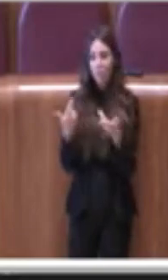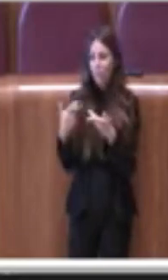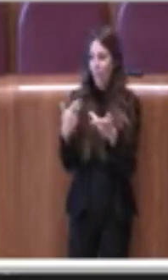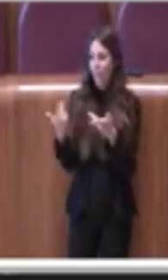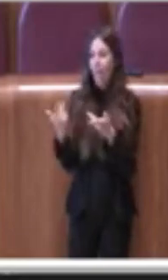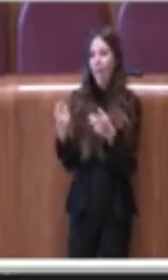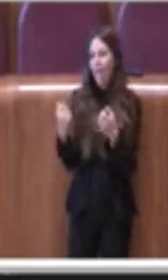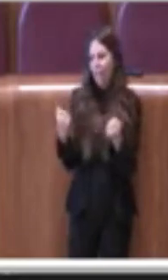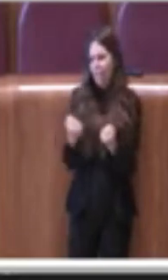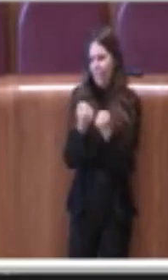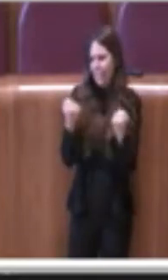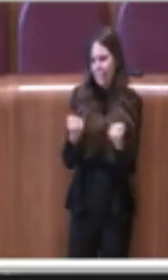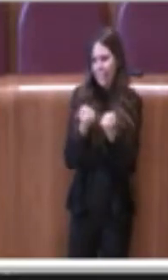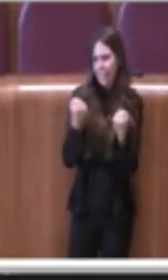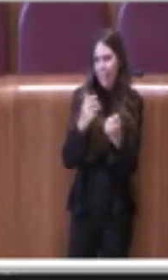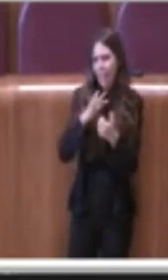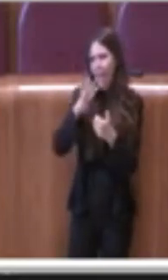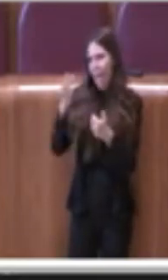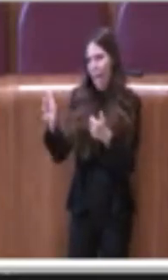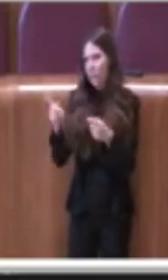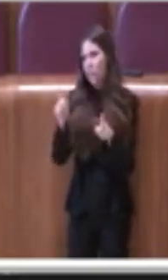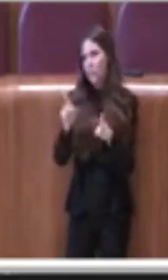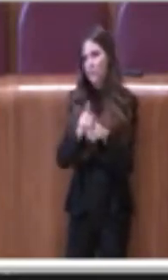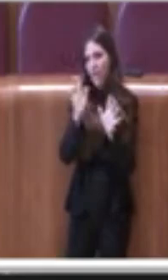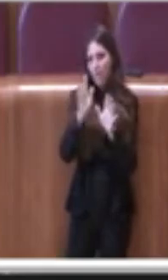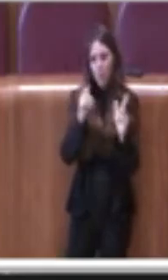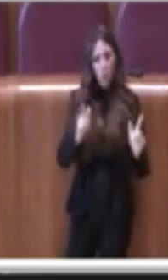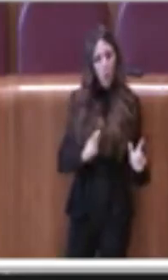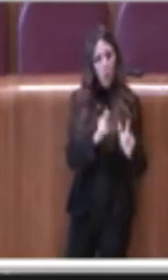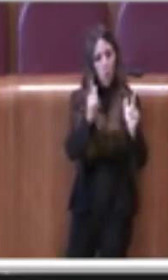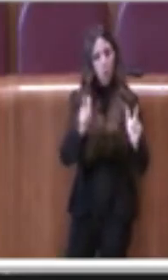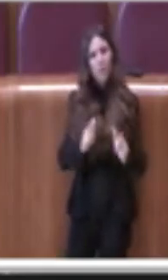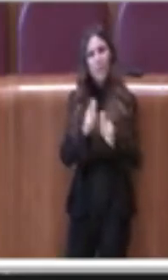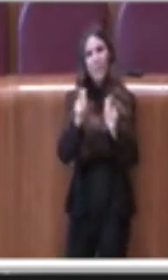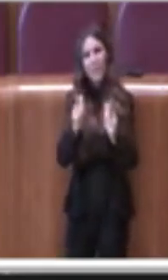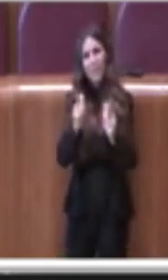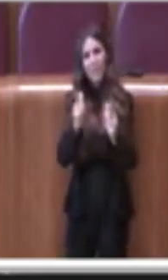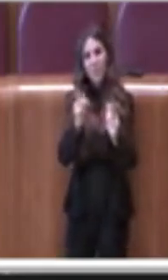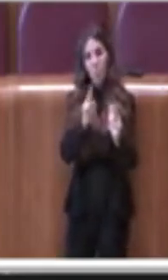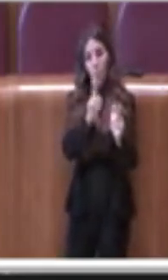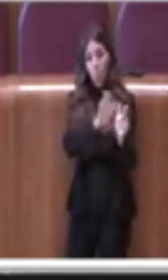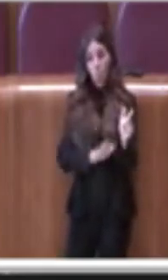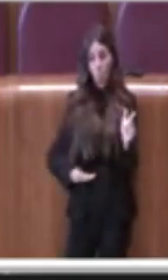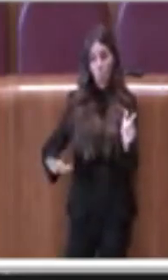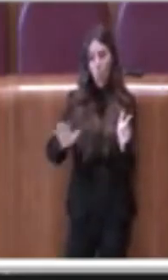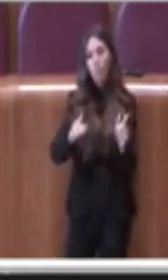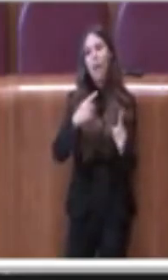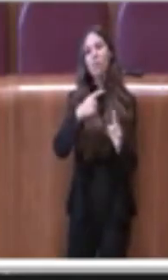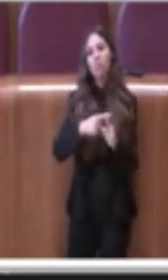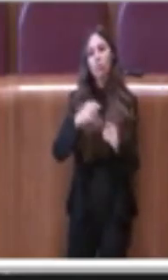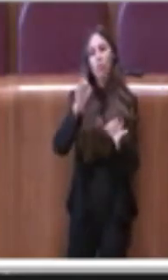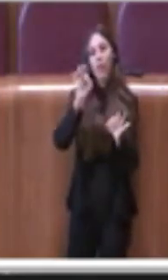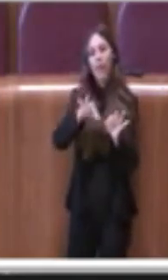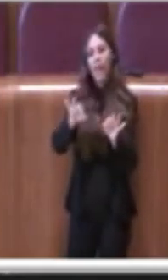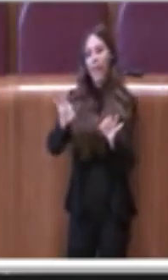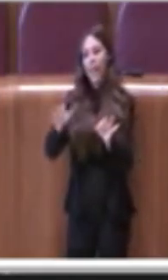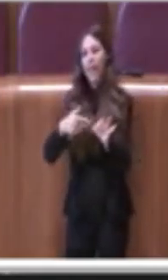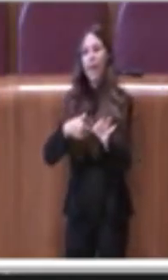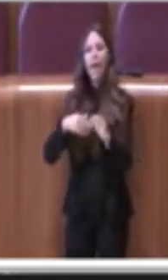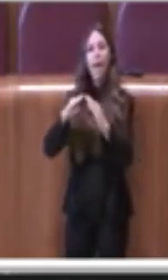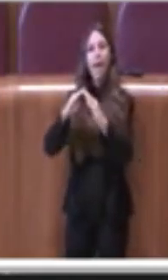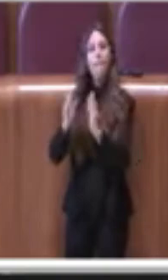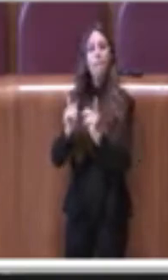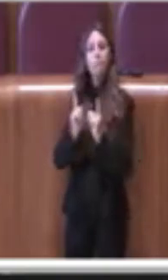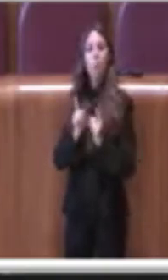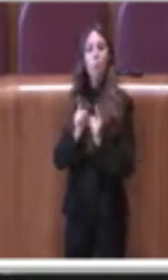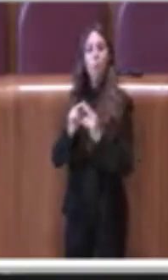altre iniziative come appunto quelli sulla riforestazione urbana. Si è parlato molto di piantumazioni, di messe a dimora. Ecco, Roma